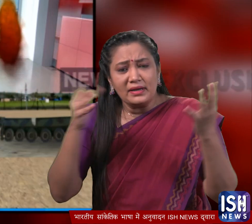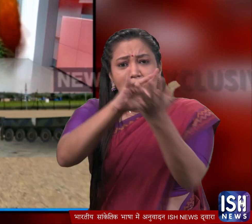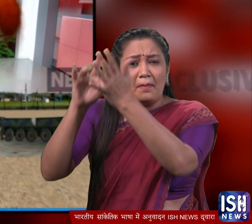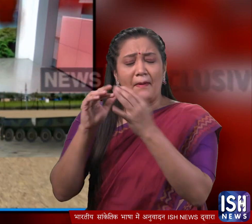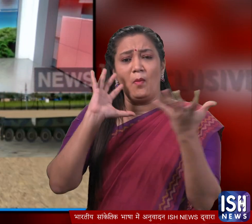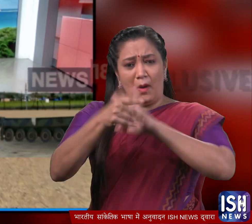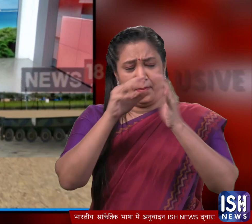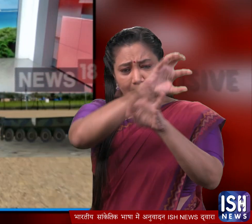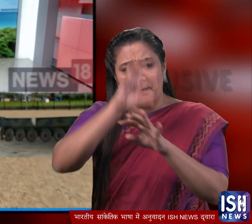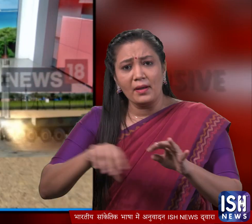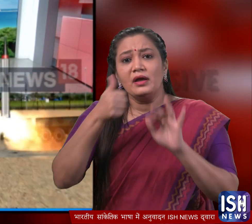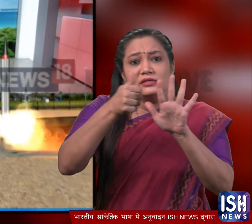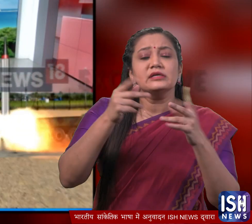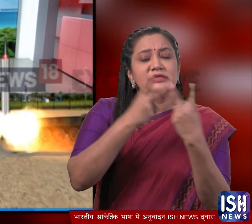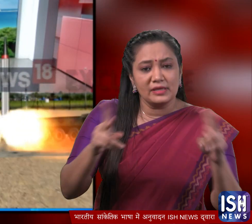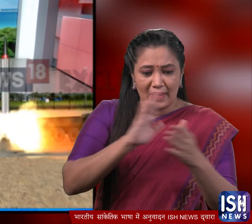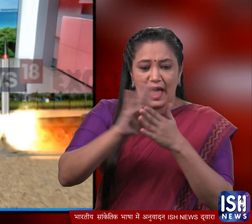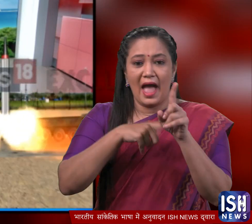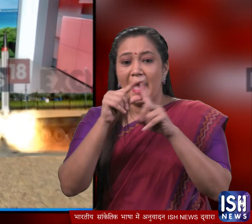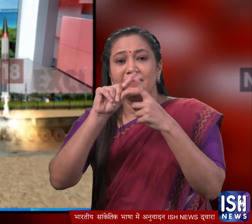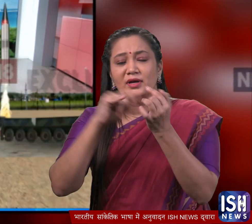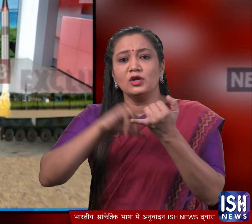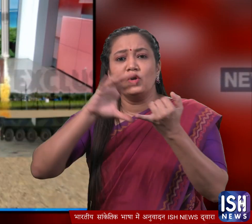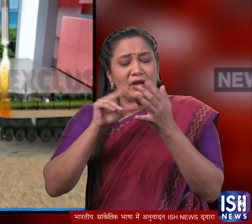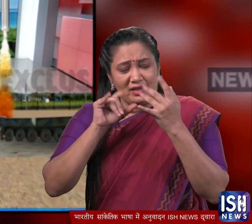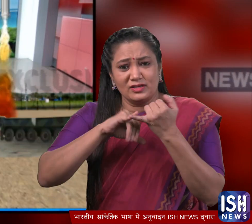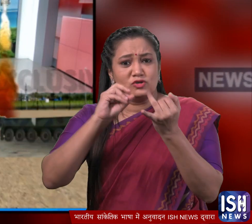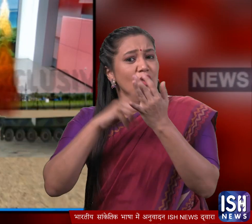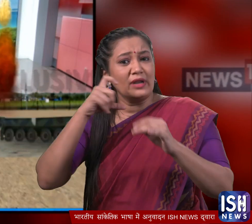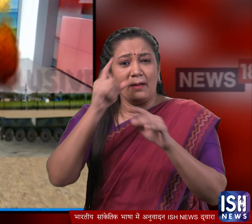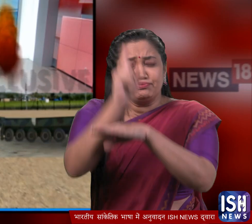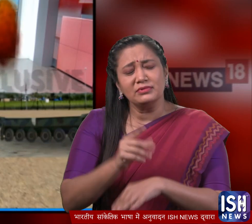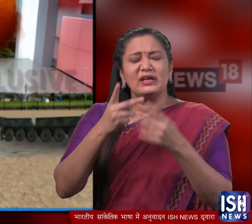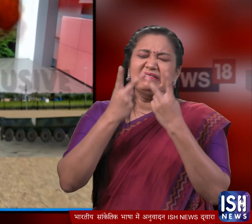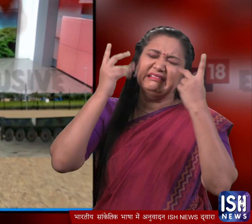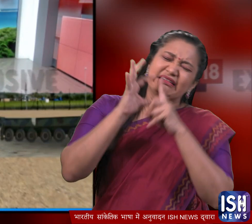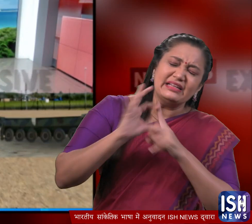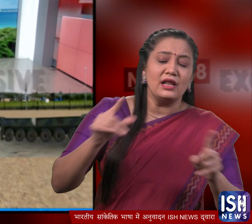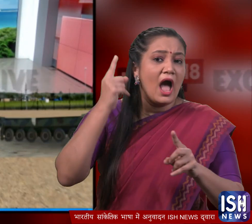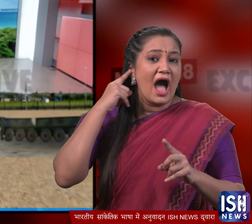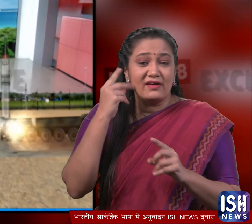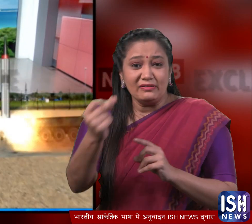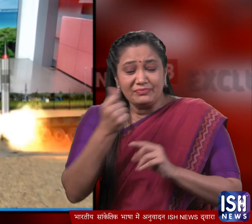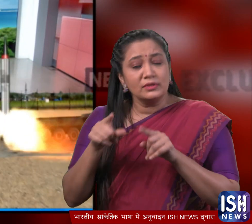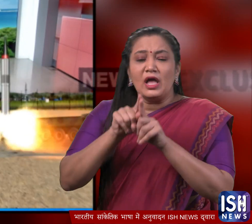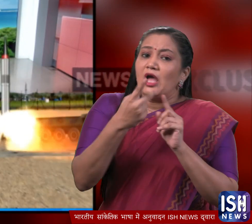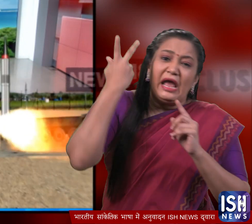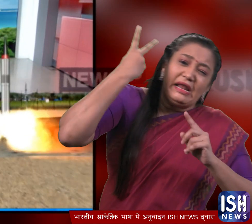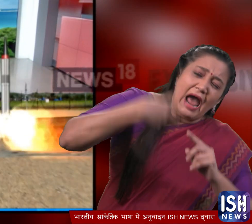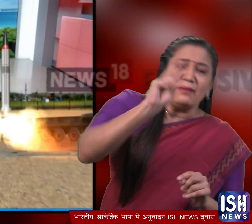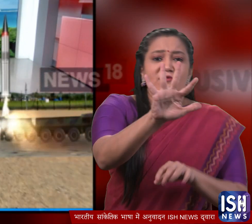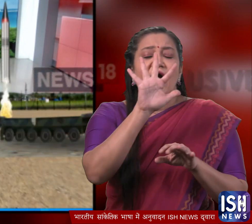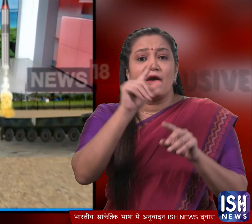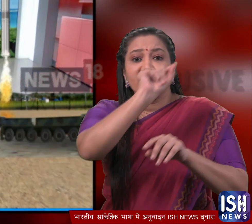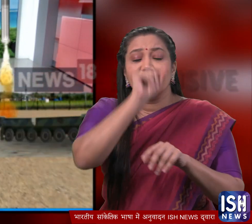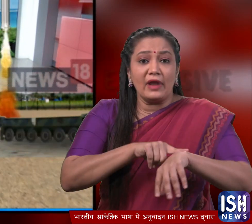देश हाइपरसोनिक मिसाइल पर काम कर रहे हैं, क्योंकि हाइपरसोनिक मिसाइल बेहद घातक हथियार होती है। वो आवाज की रफ्तार से भी 5 गुना से ज्यादा तेज